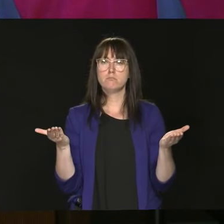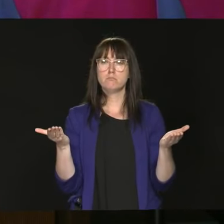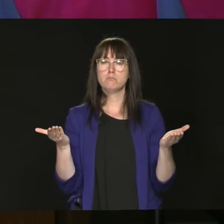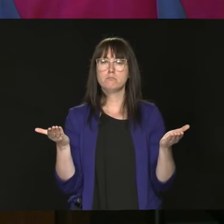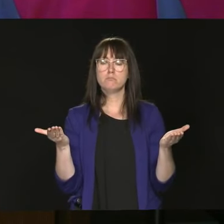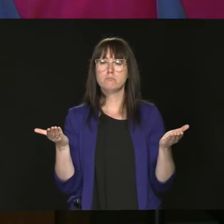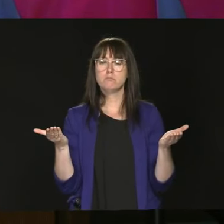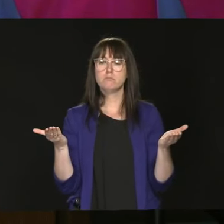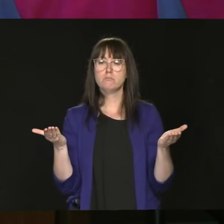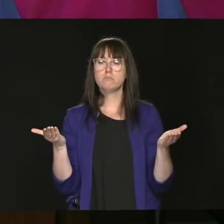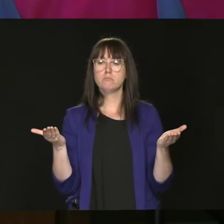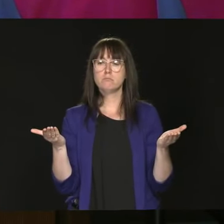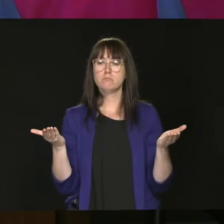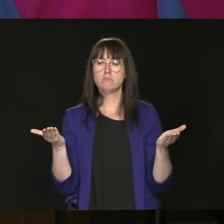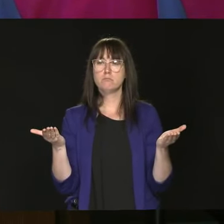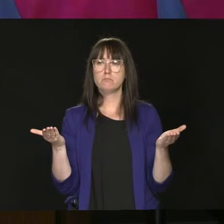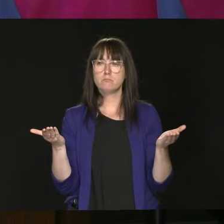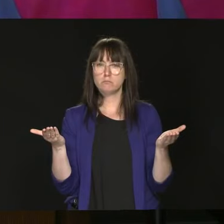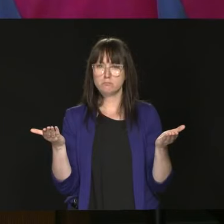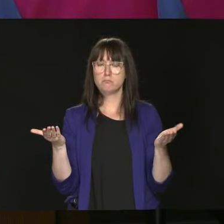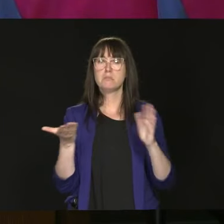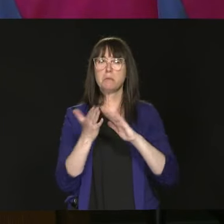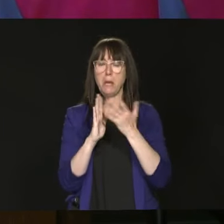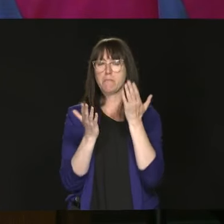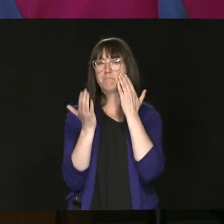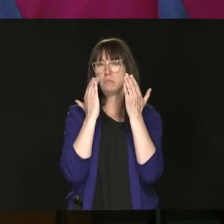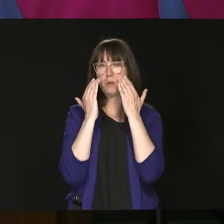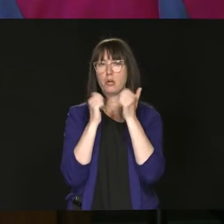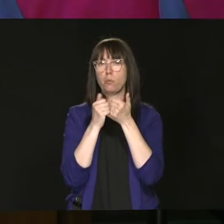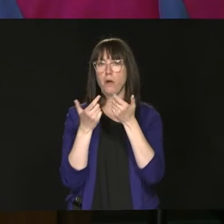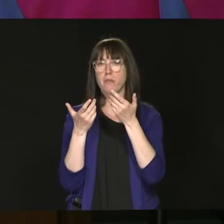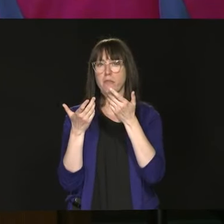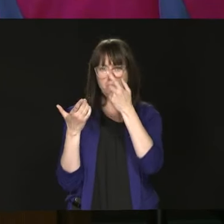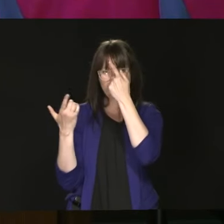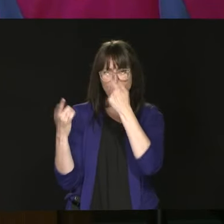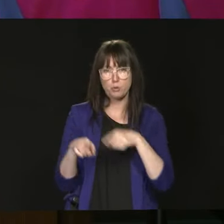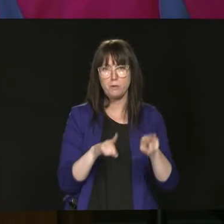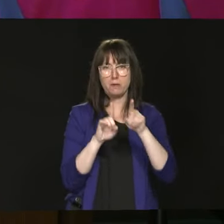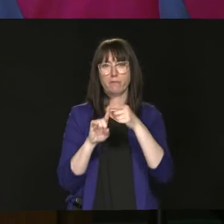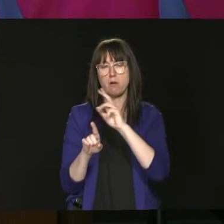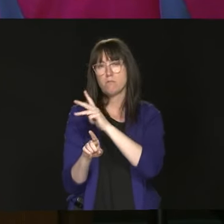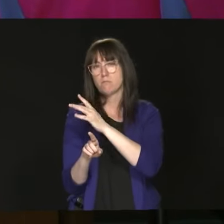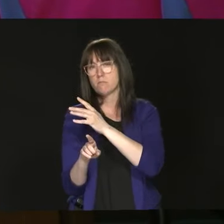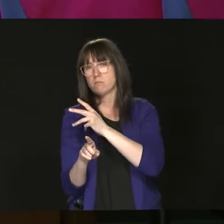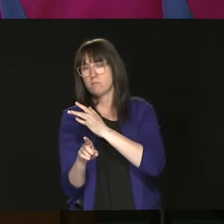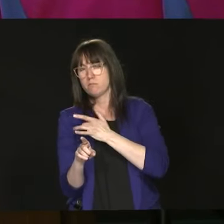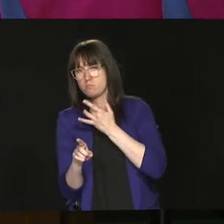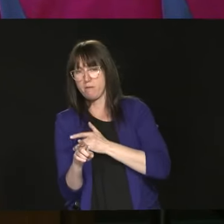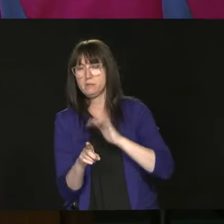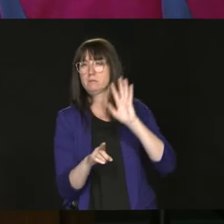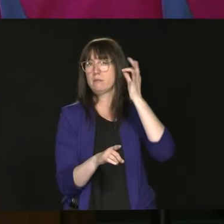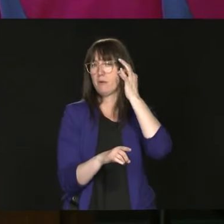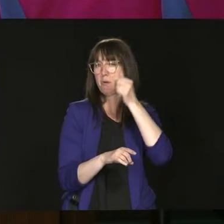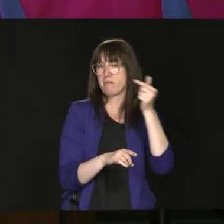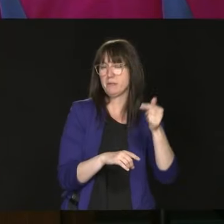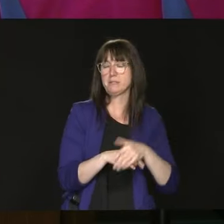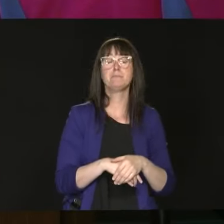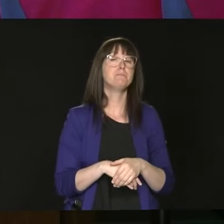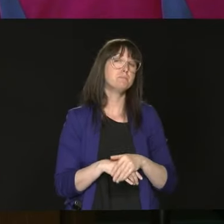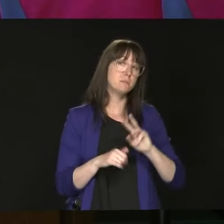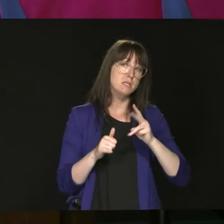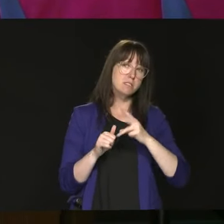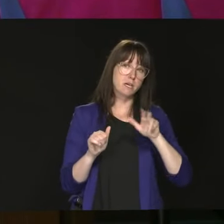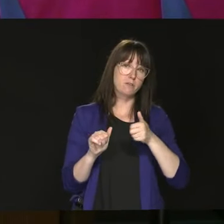Having to familiarize themselves with the agreement reached between the two parties. Merci. Le Premier ministre a indiqué plutôt